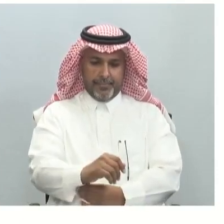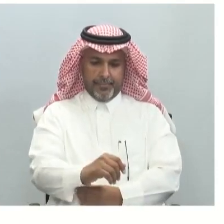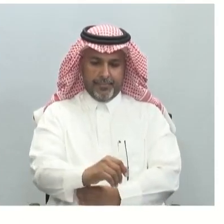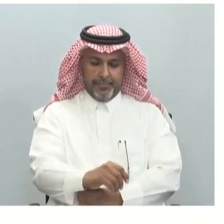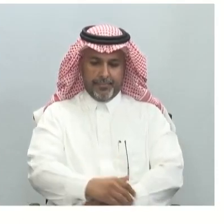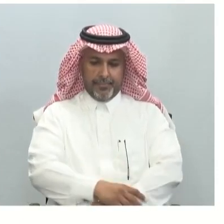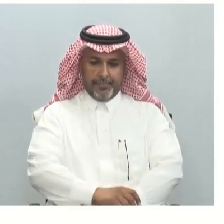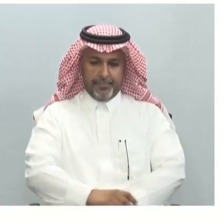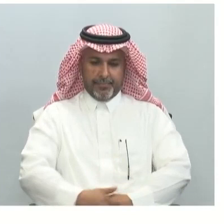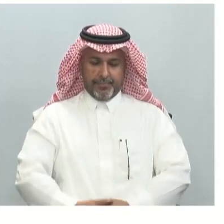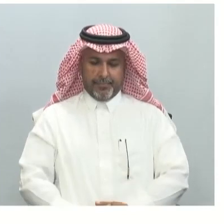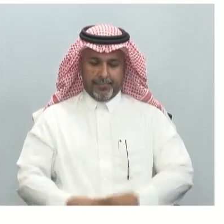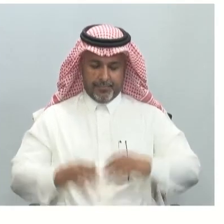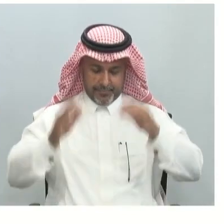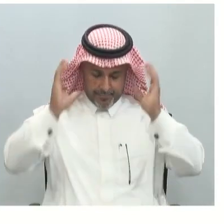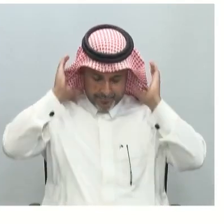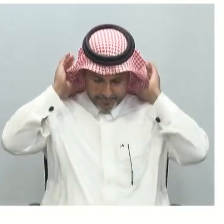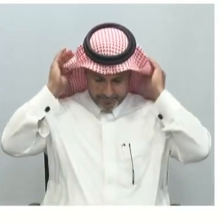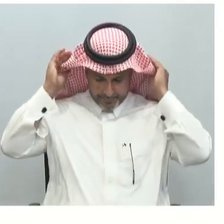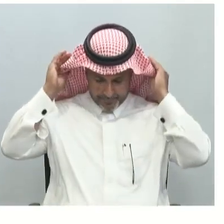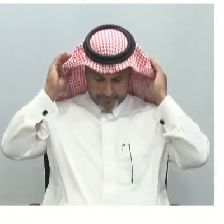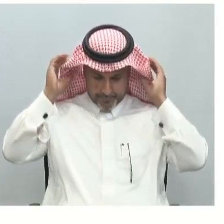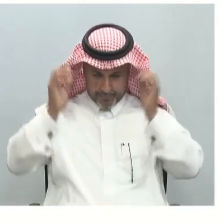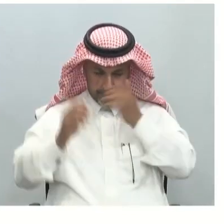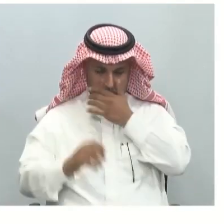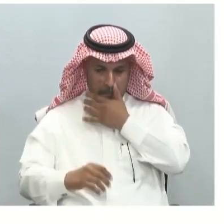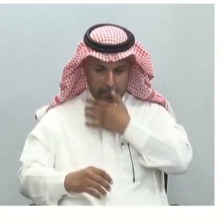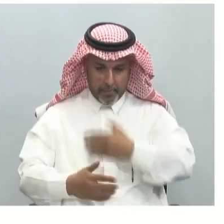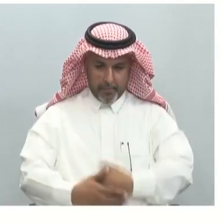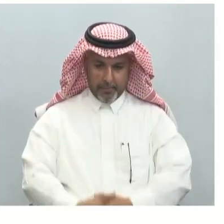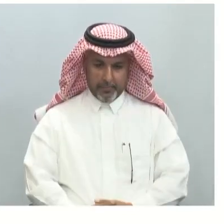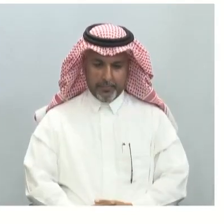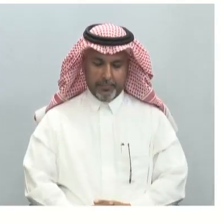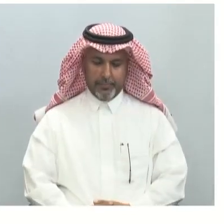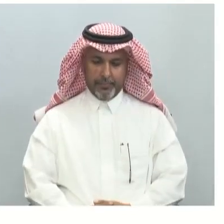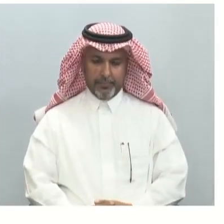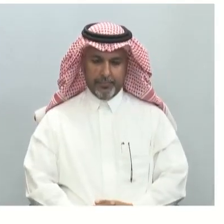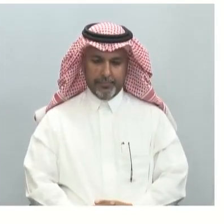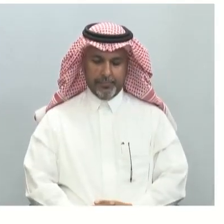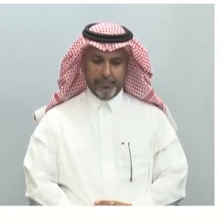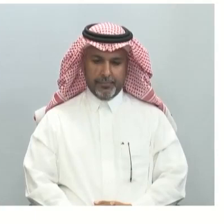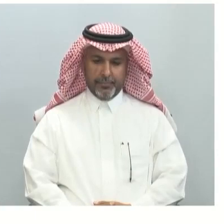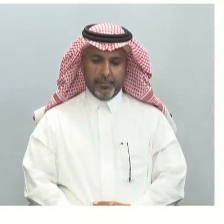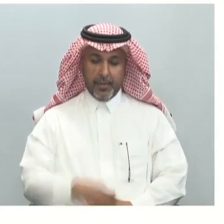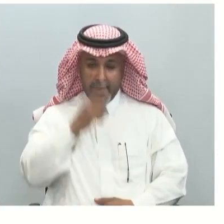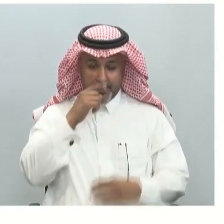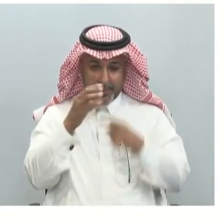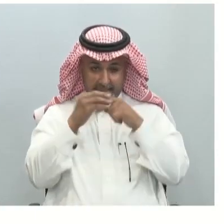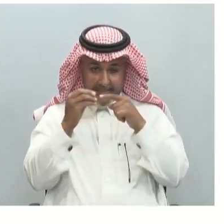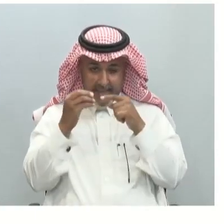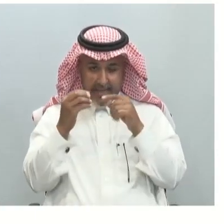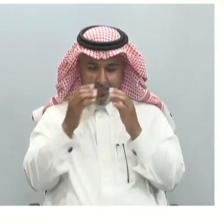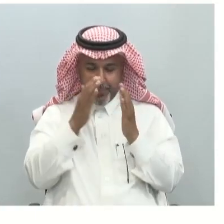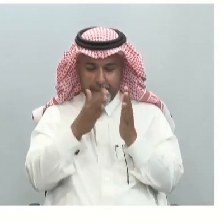خاصه بالحد الذي يتبعها الحد الذي يليها على طول تكون معه لما نيجي نستخلص